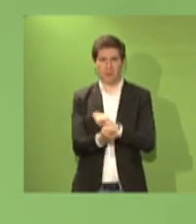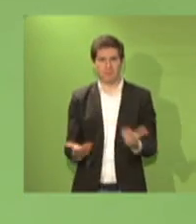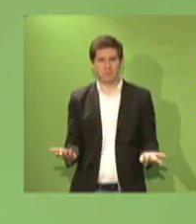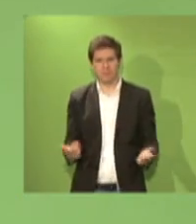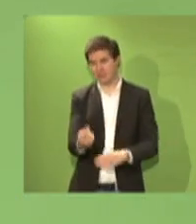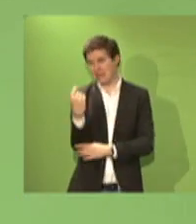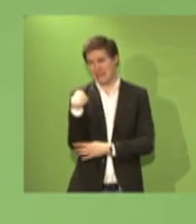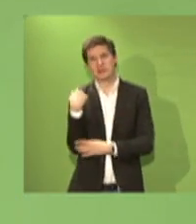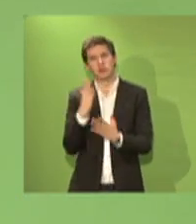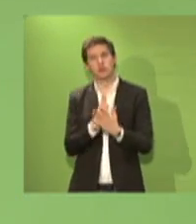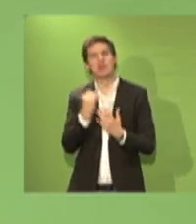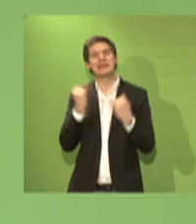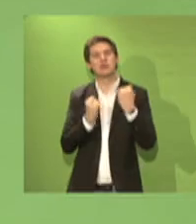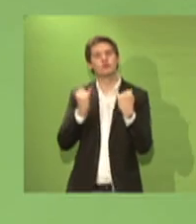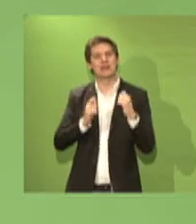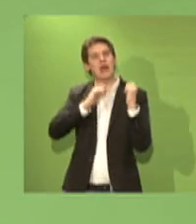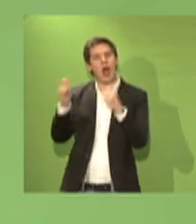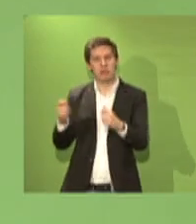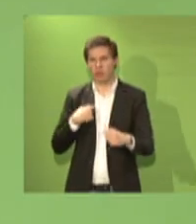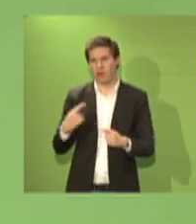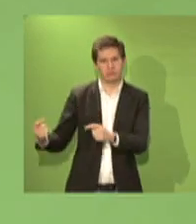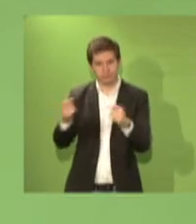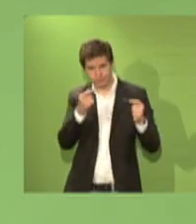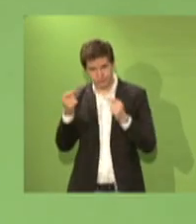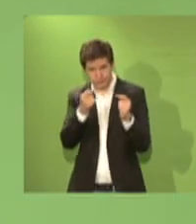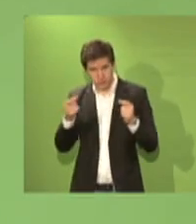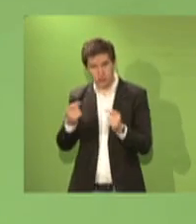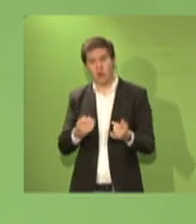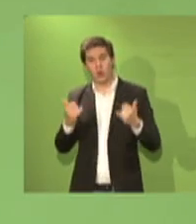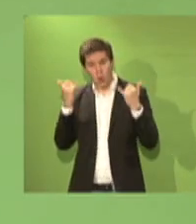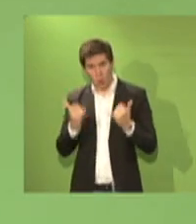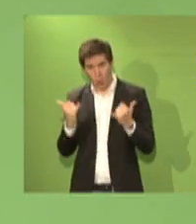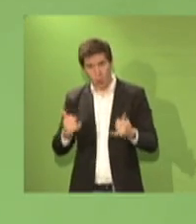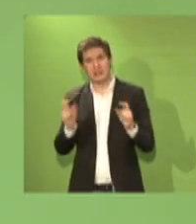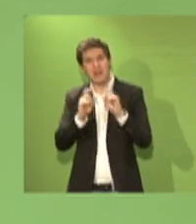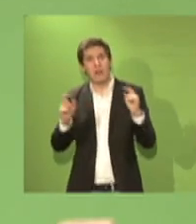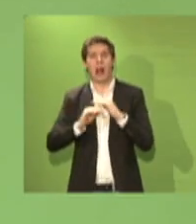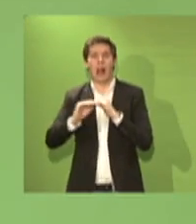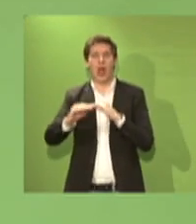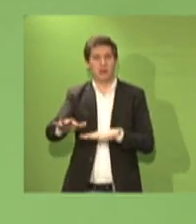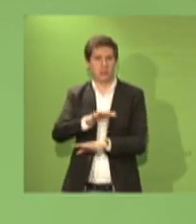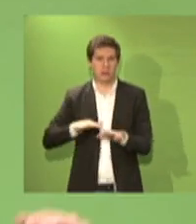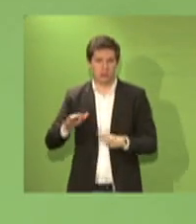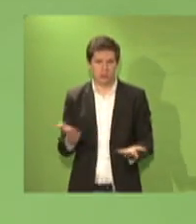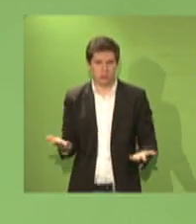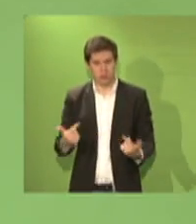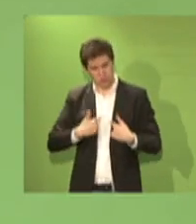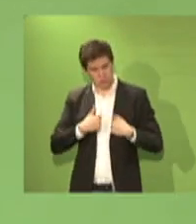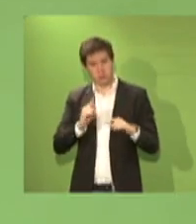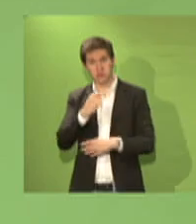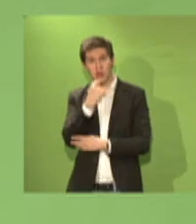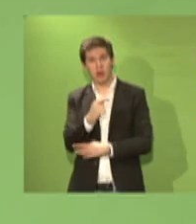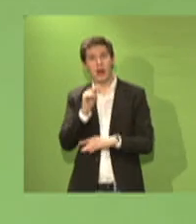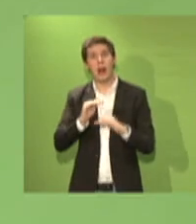wir den Industrieantrag diskutiert, heute den ländlichen Raum. Und ich sage, wir fühlen uns mit den